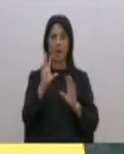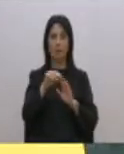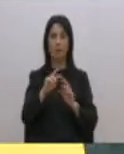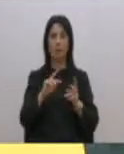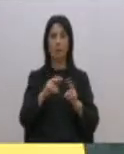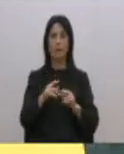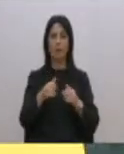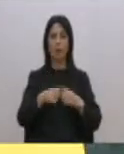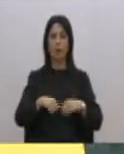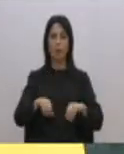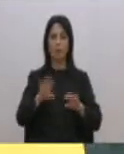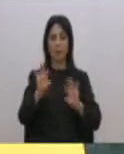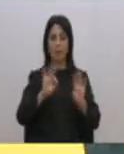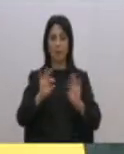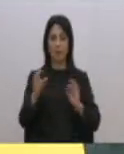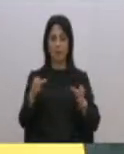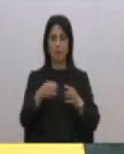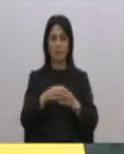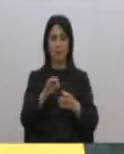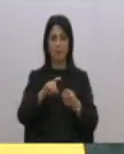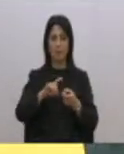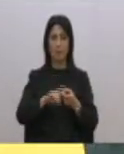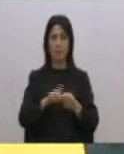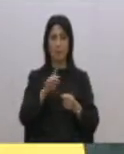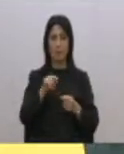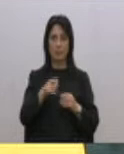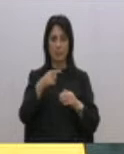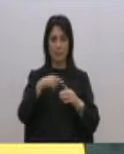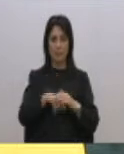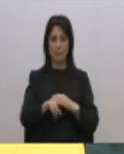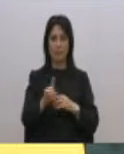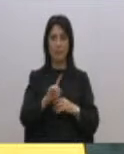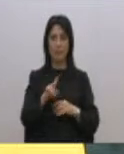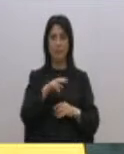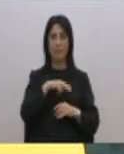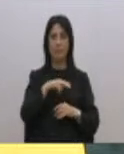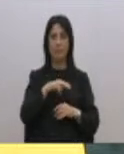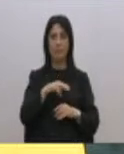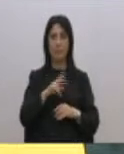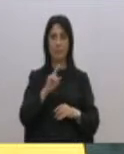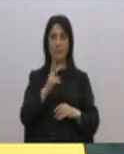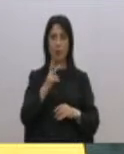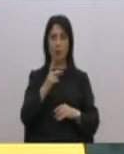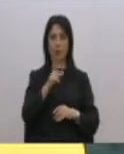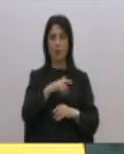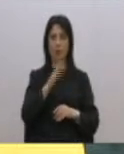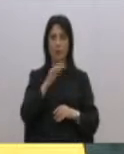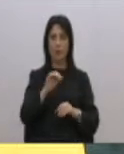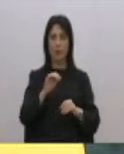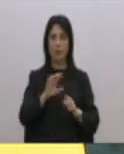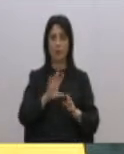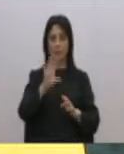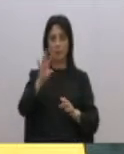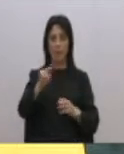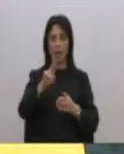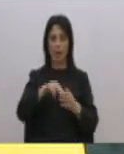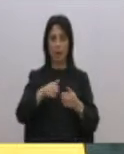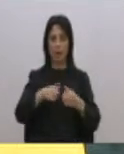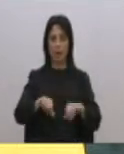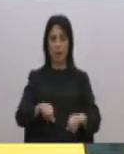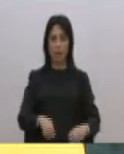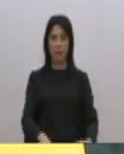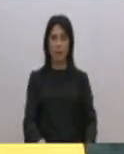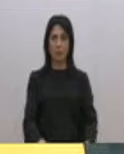scrise de comisii, s-a completat la standard ca și revit, e cineva un din are un parlament, e dan, uite, e cineva milenilic acreditații